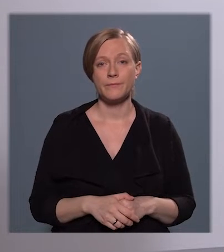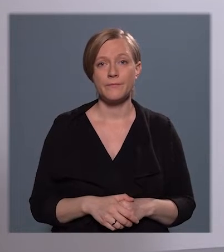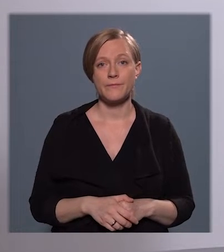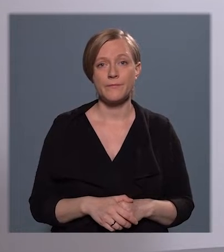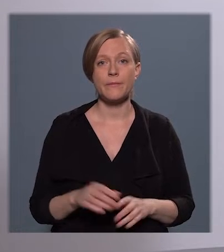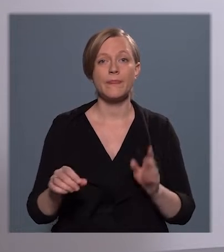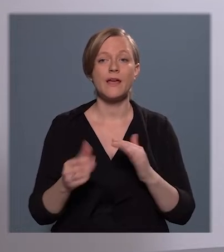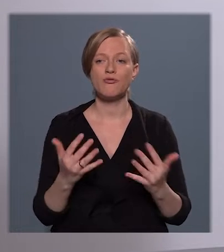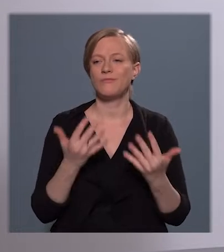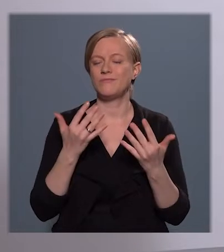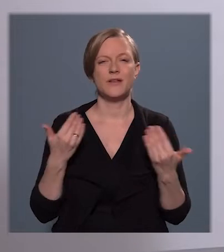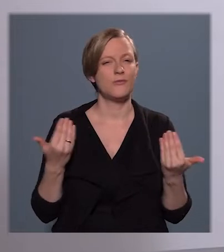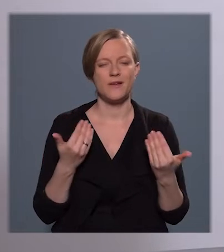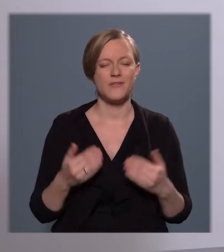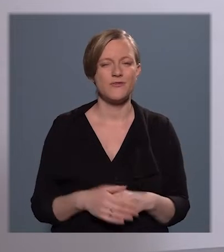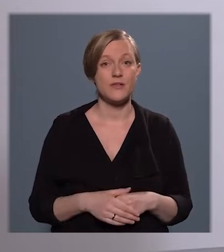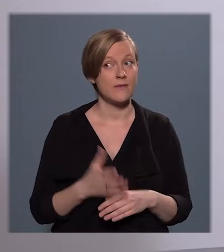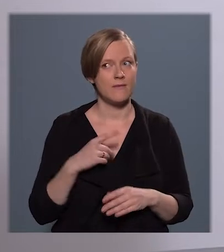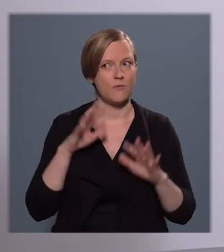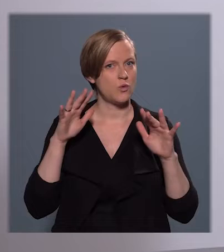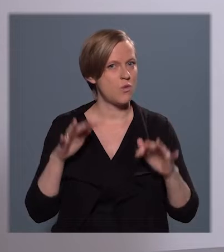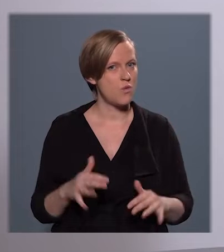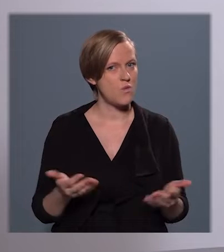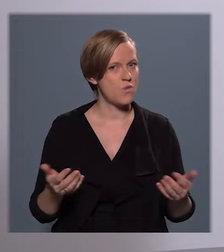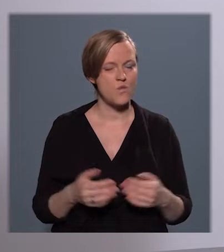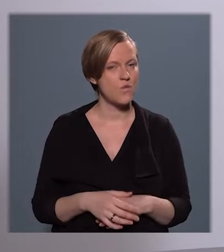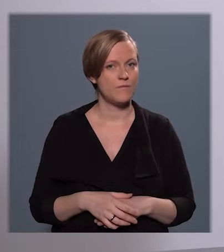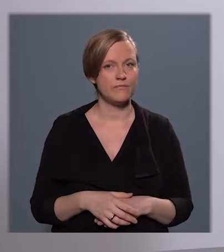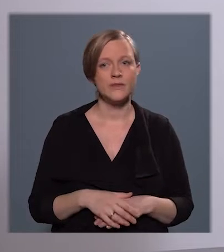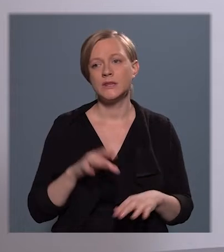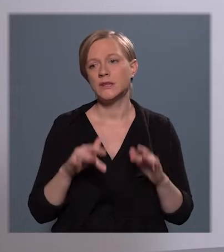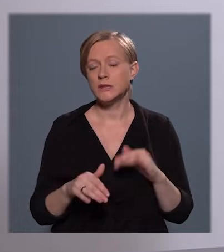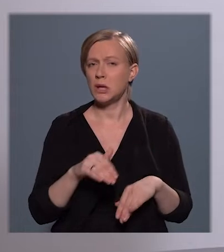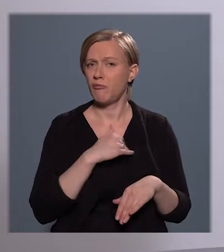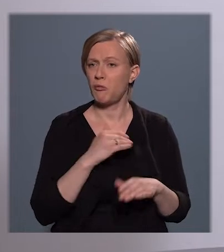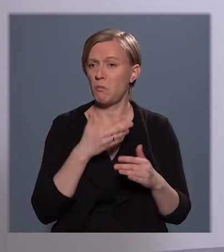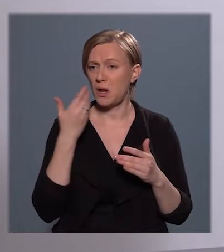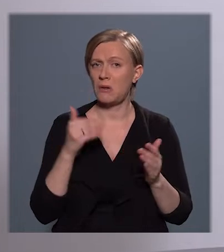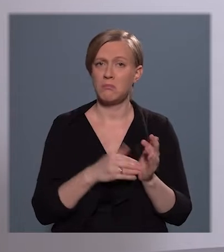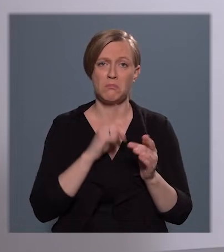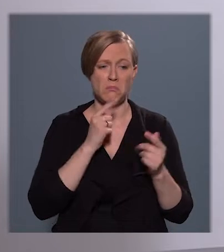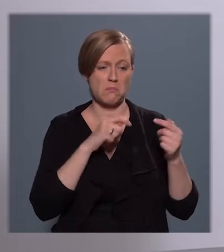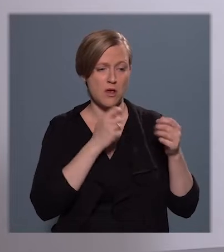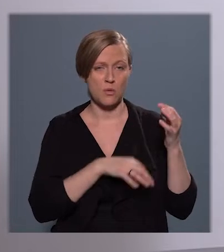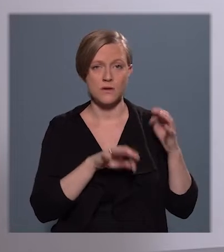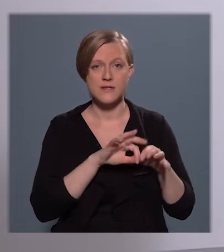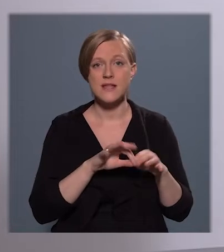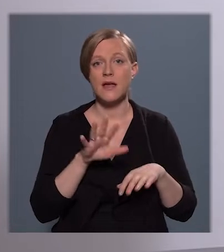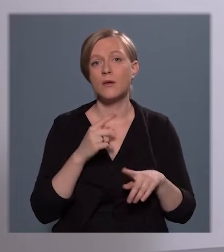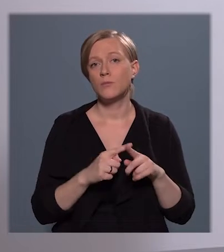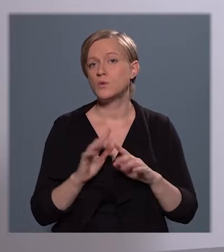Az első benyomások, nem volt hó, sőt, egy pár fokkal melegebb volt, mint Magyarországon, plusz 5 fok volt